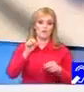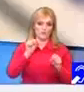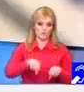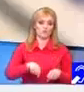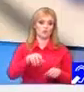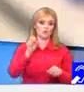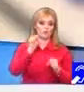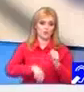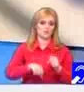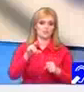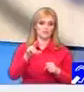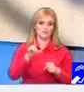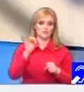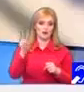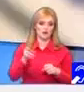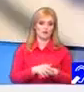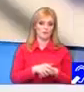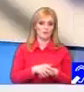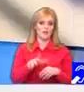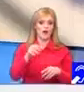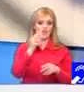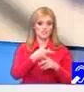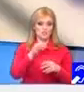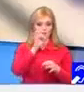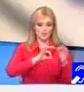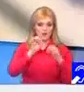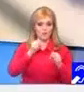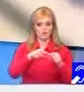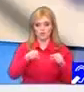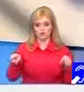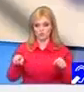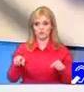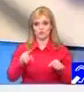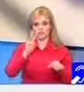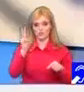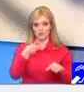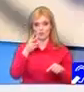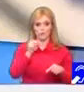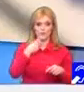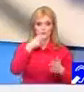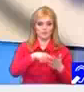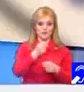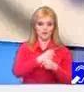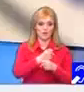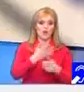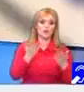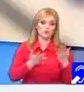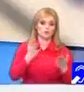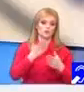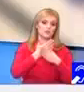celule canceroase. Medicamentul ar putea ajunge în farmacii în 3 ani. Asta dacă se va lucra intens și va exista și